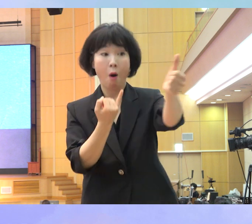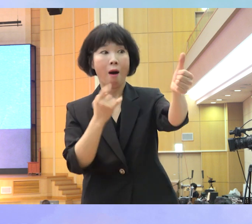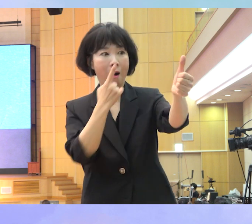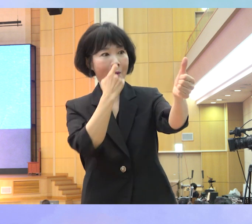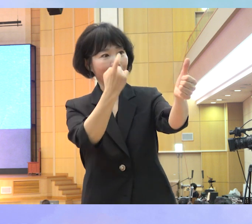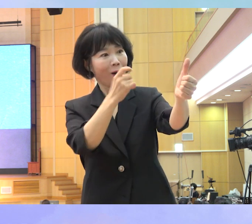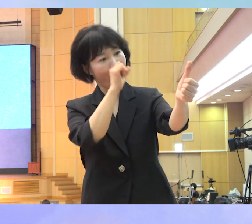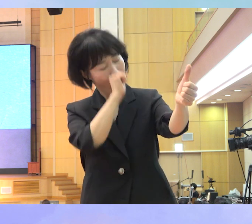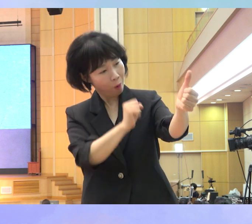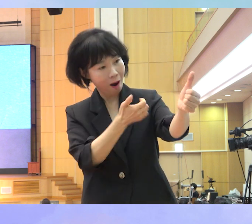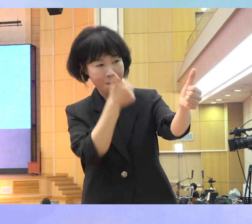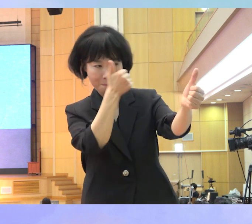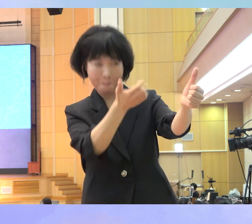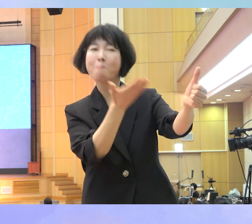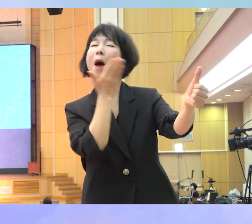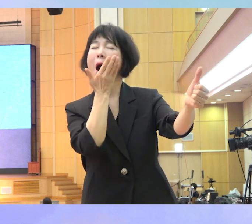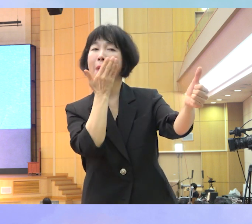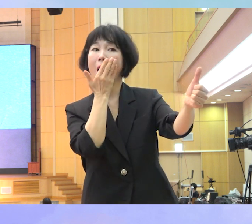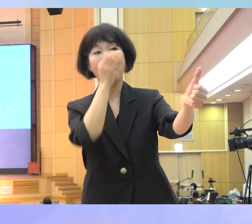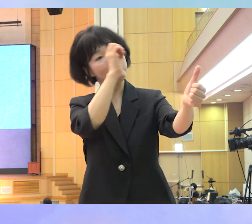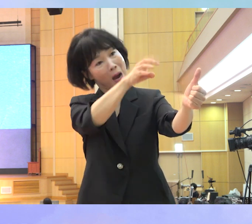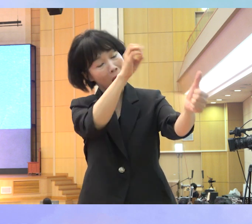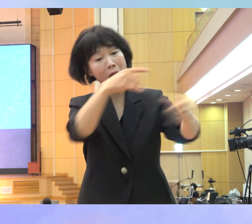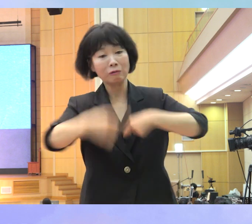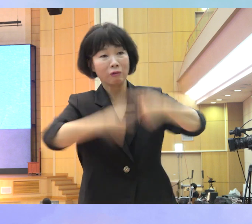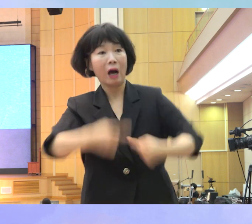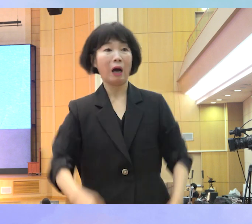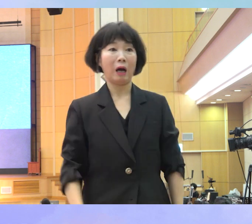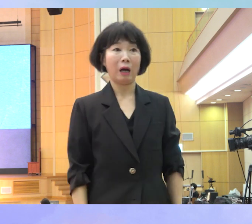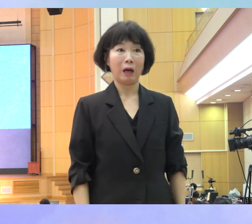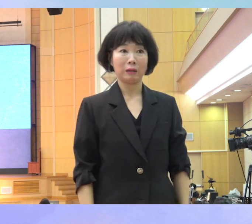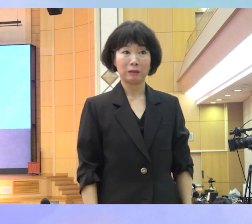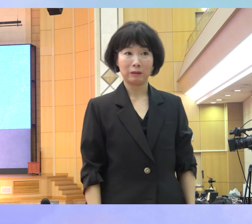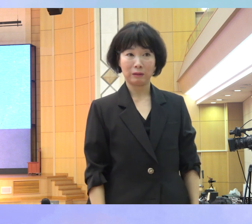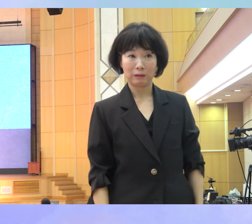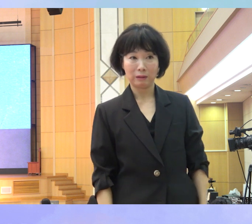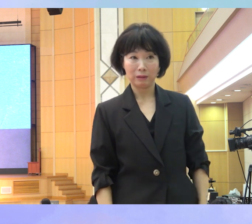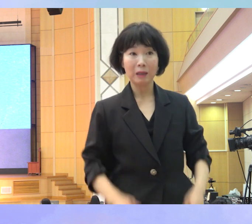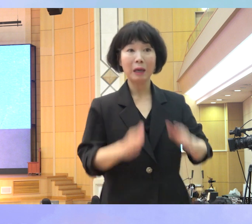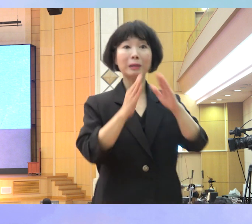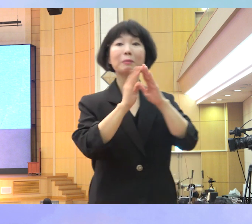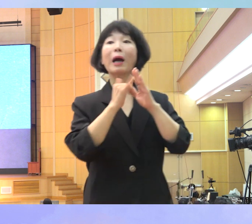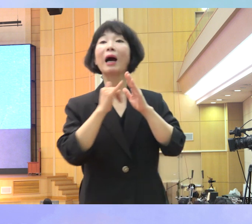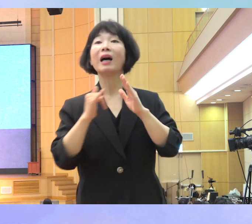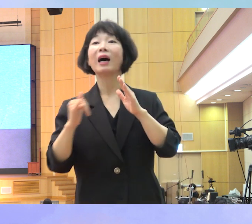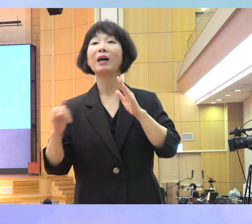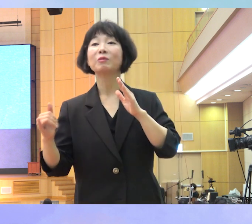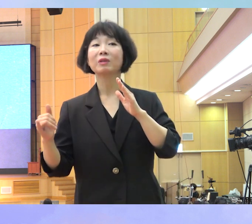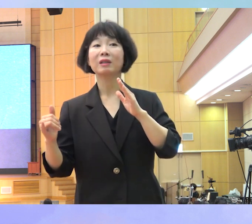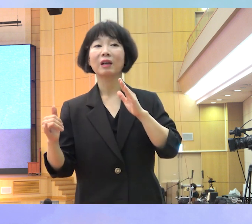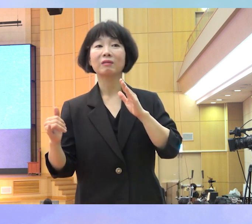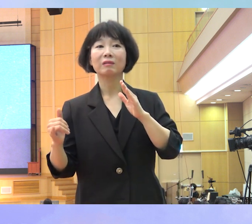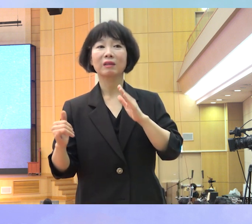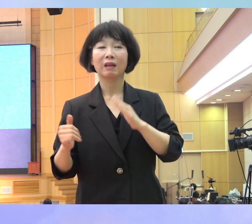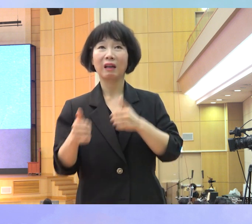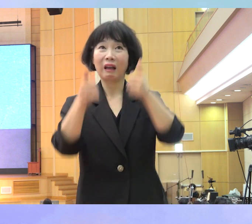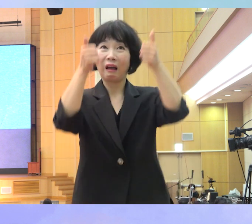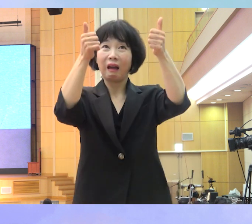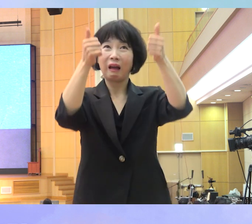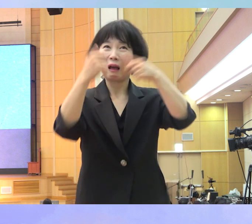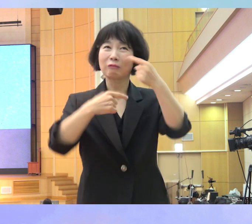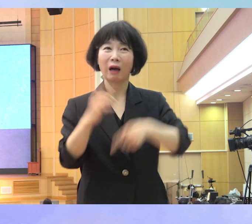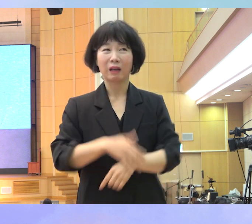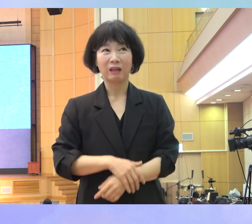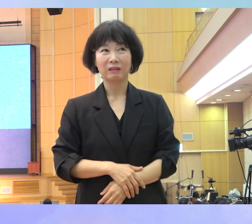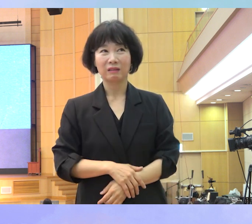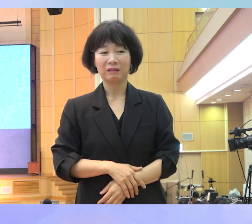좋다, 맛있다, 이런 거 하면 좋은데, 가정에서는 그런 말 해요, 안 해요? 자녀들도 잘 안 하고요. 그러니까